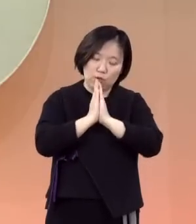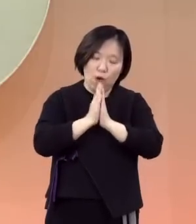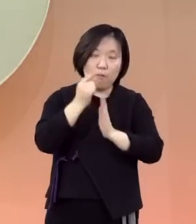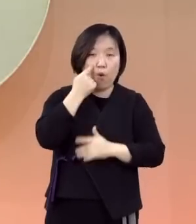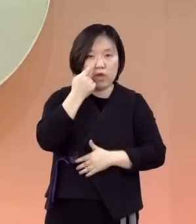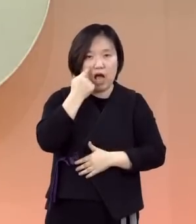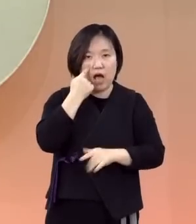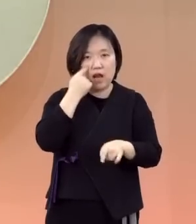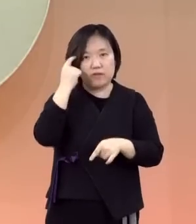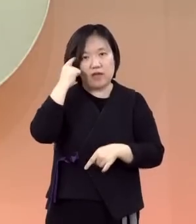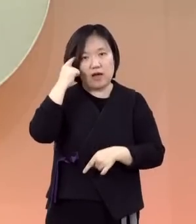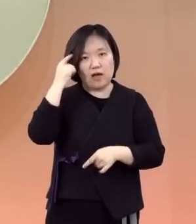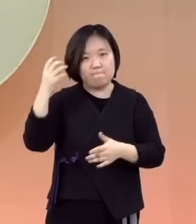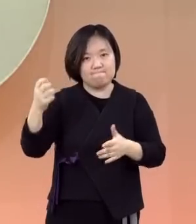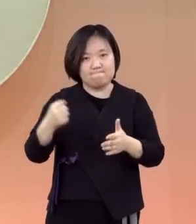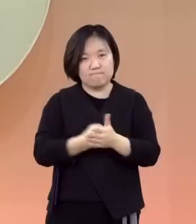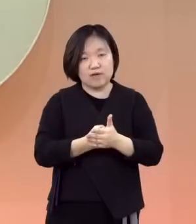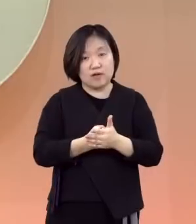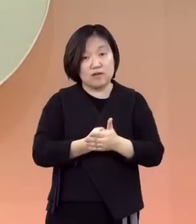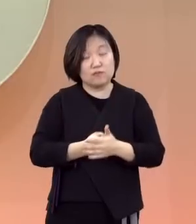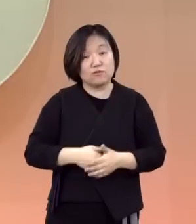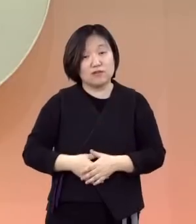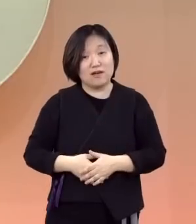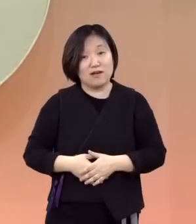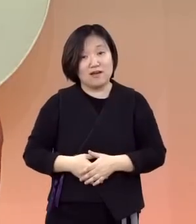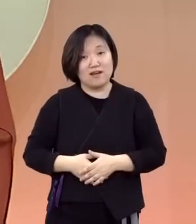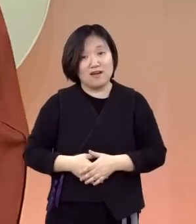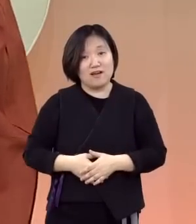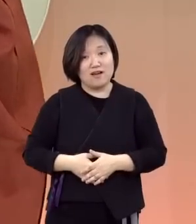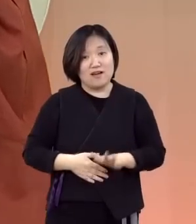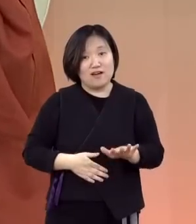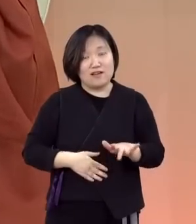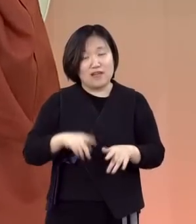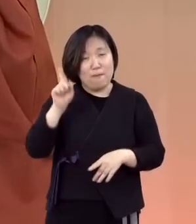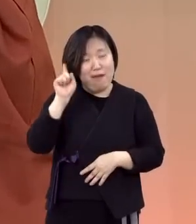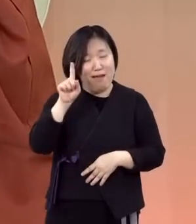매일3,000번씩절을올리기시작했습니다.와,지금